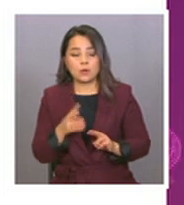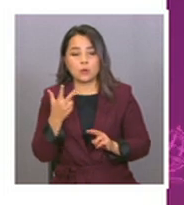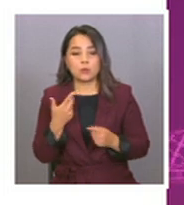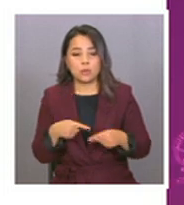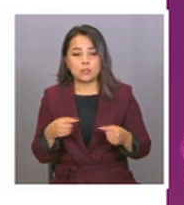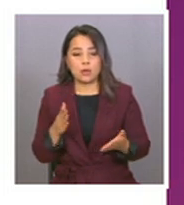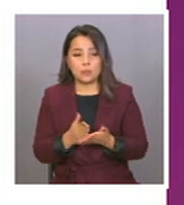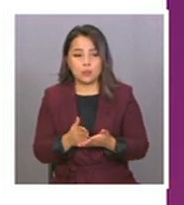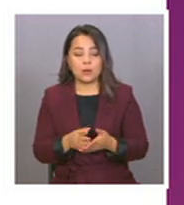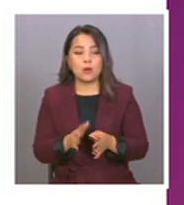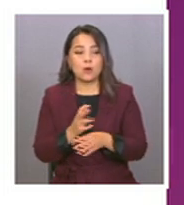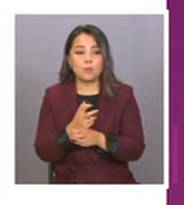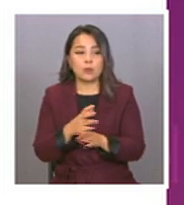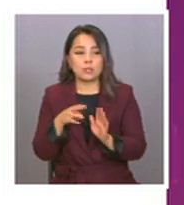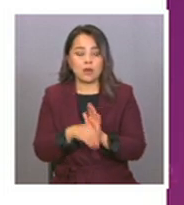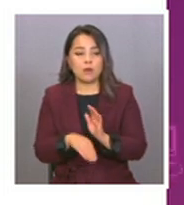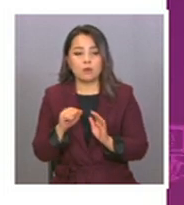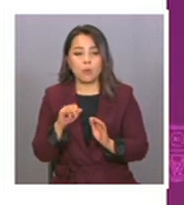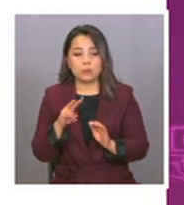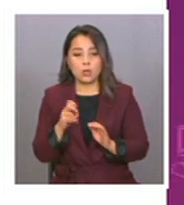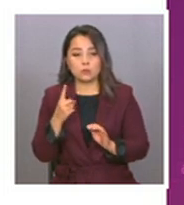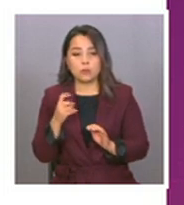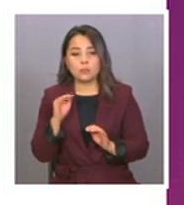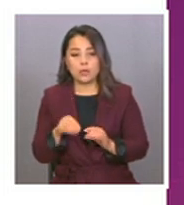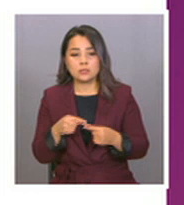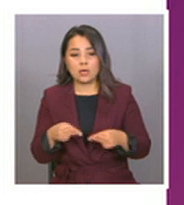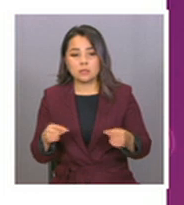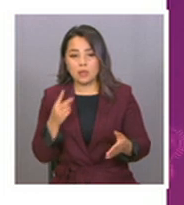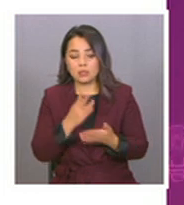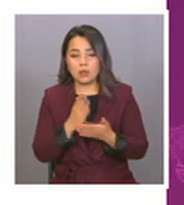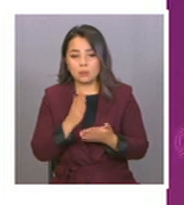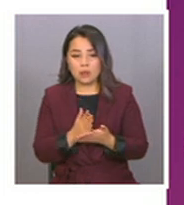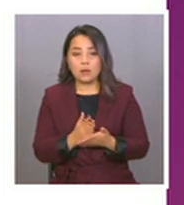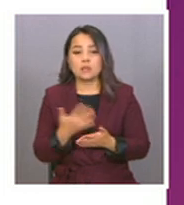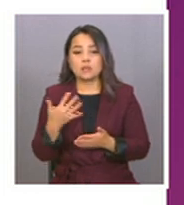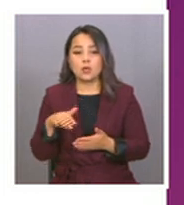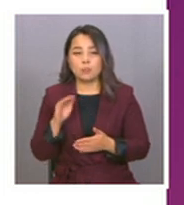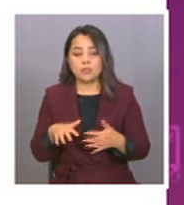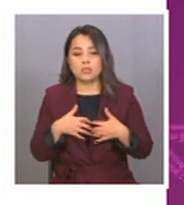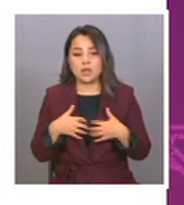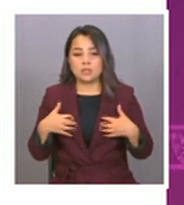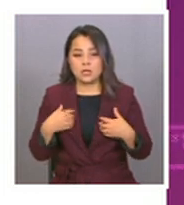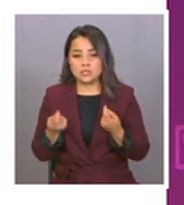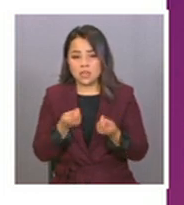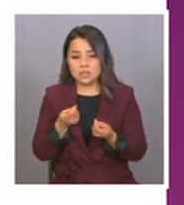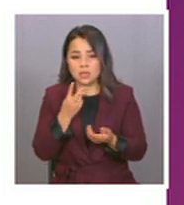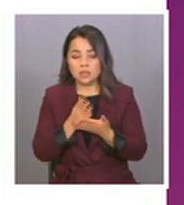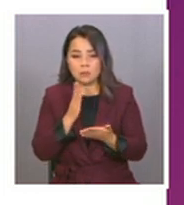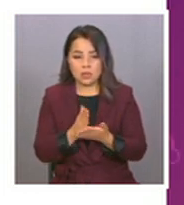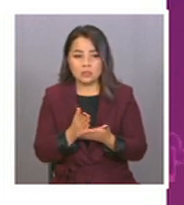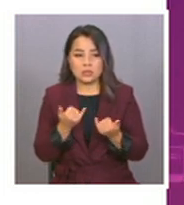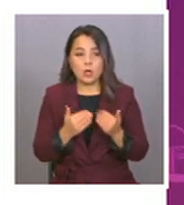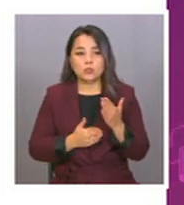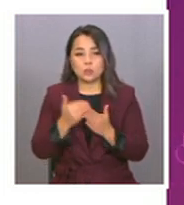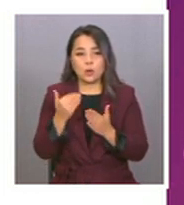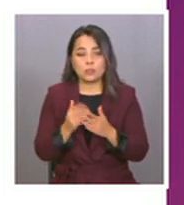Омыртқасыздар фаунасында 100 мың түр бар, олардың шамамен 50 мың түрі жәндіктер. Жоғары саттағы